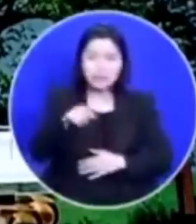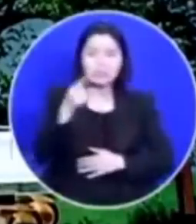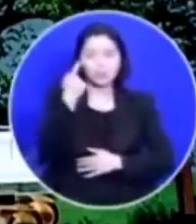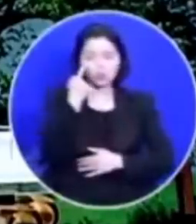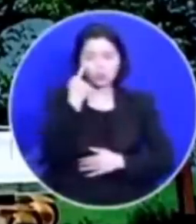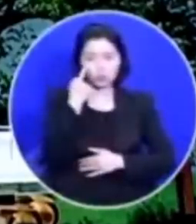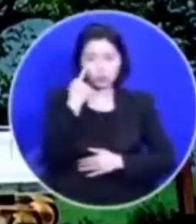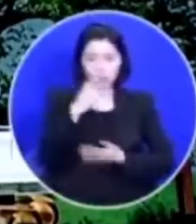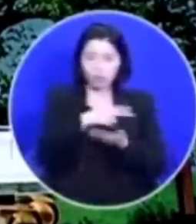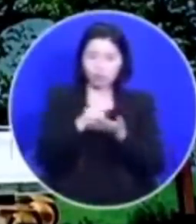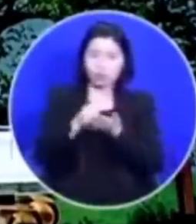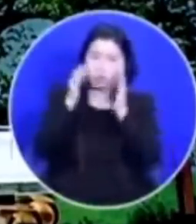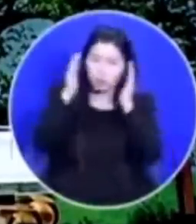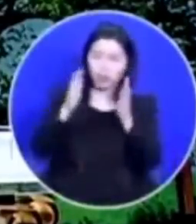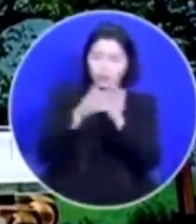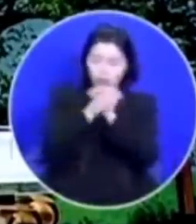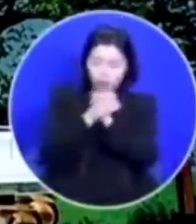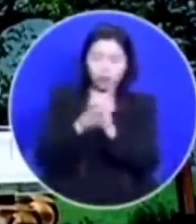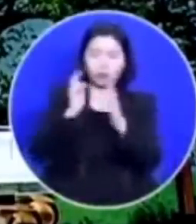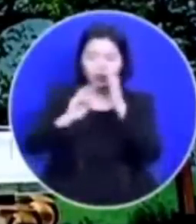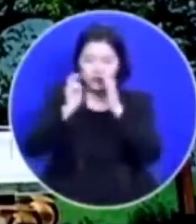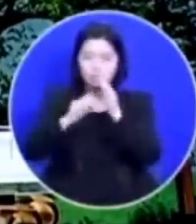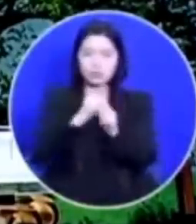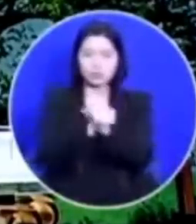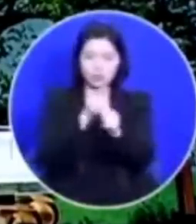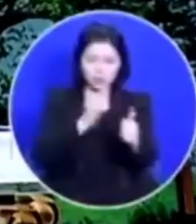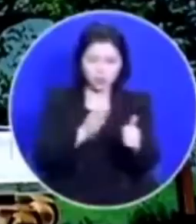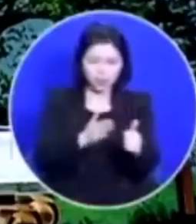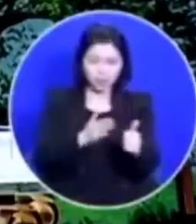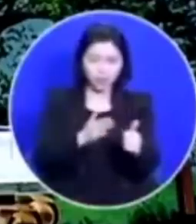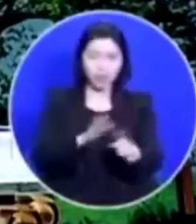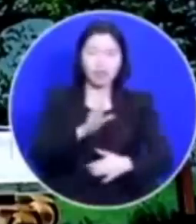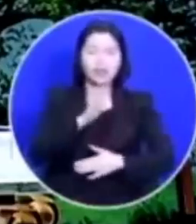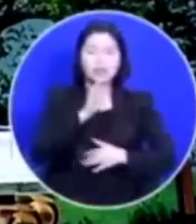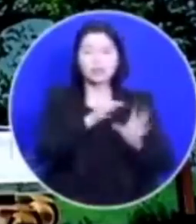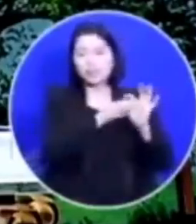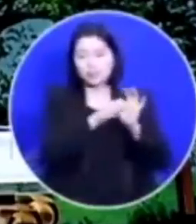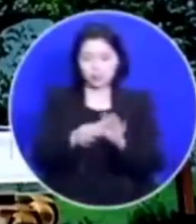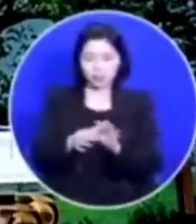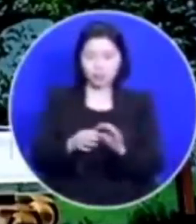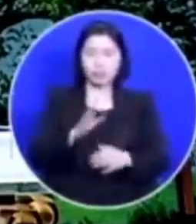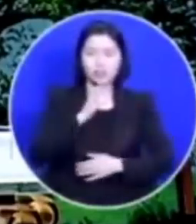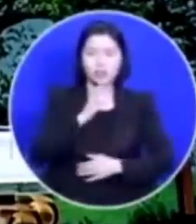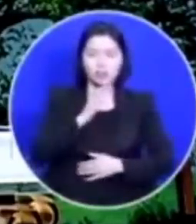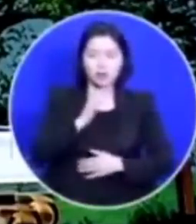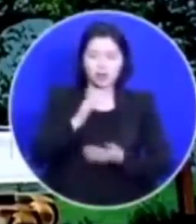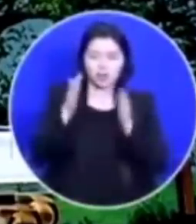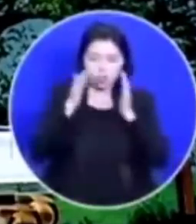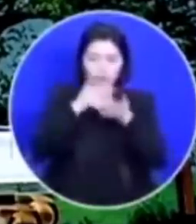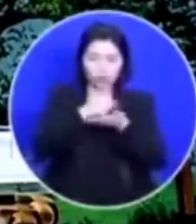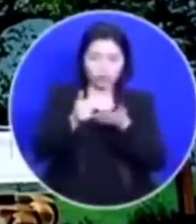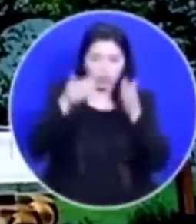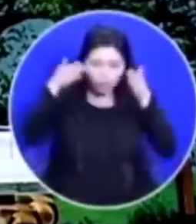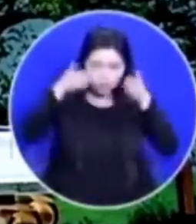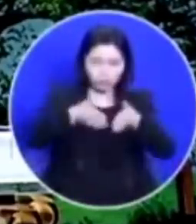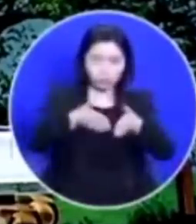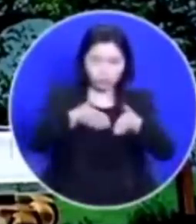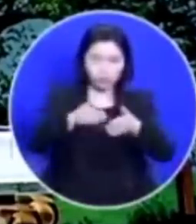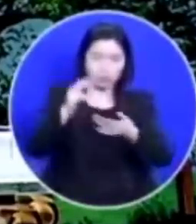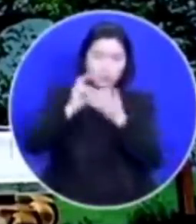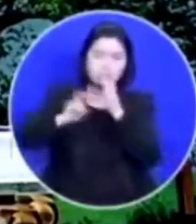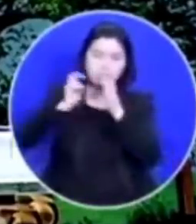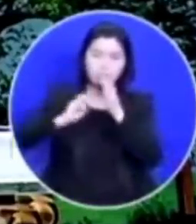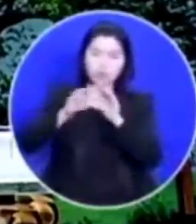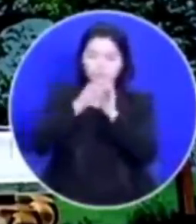향하여 기도하고 찬송 합시다 그러면서 정말 주님께 집중하여 찬송하고